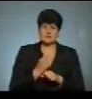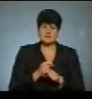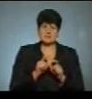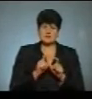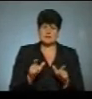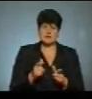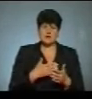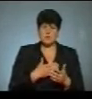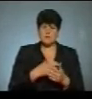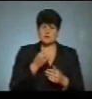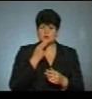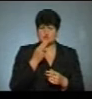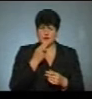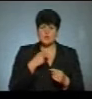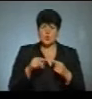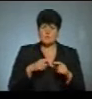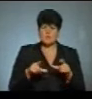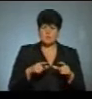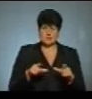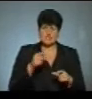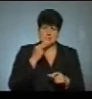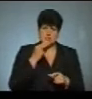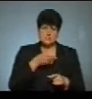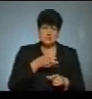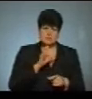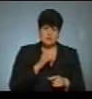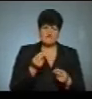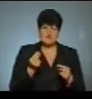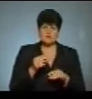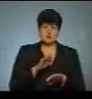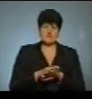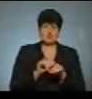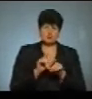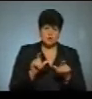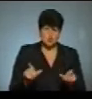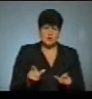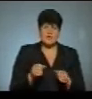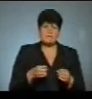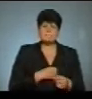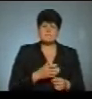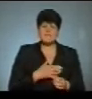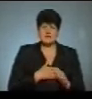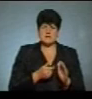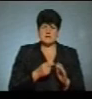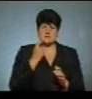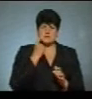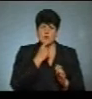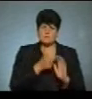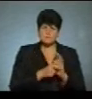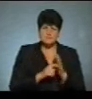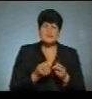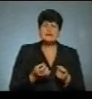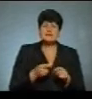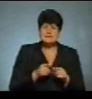громадського харчування, об'єкти торгівлі їжею та напоями, фінансові установи та приватні стоматології. Таке рішення прийняв